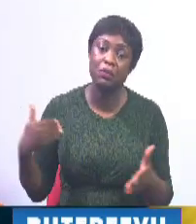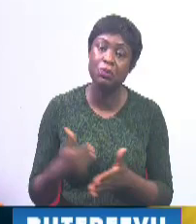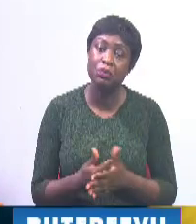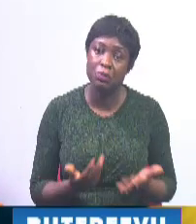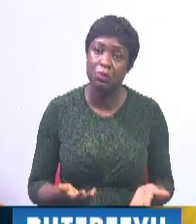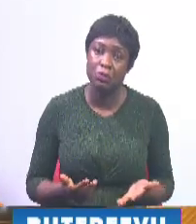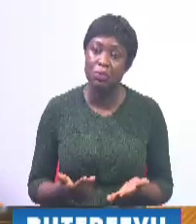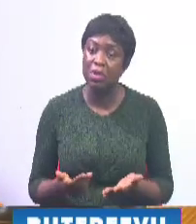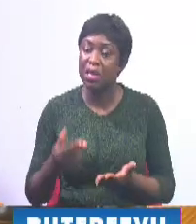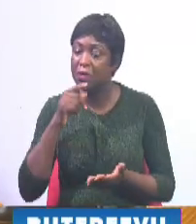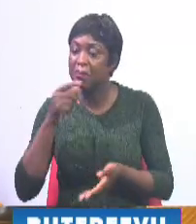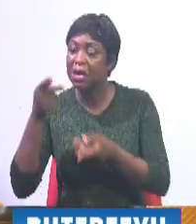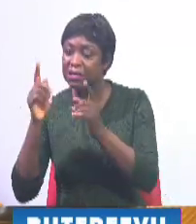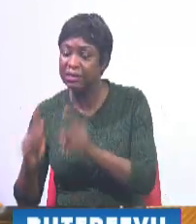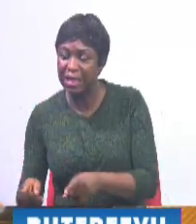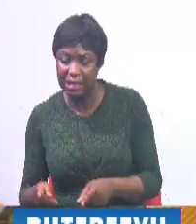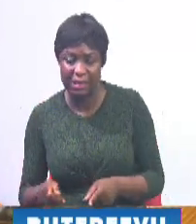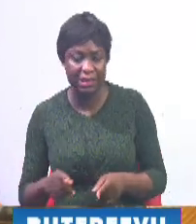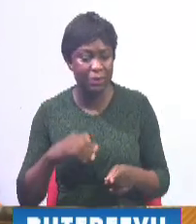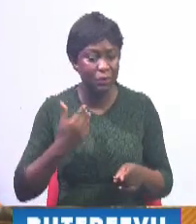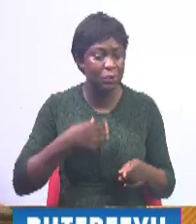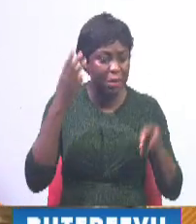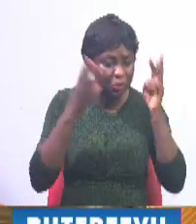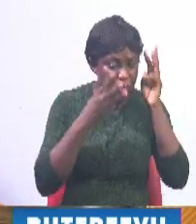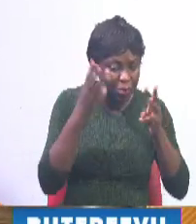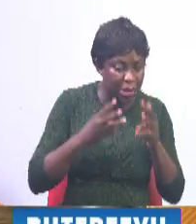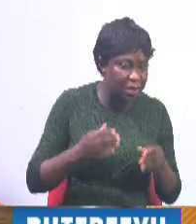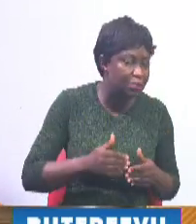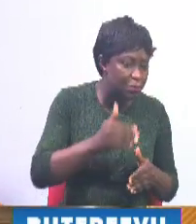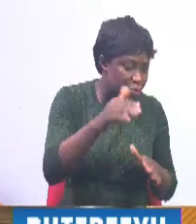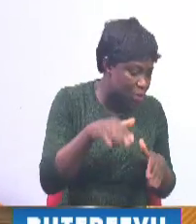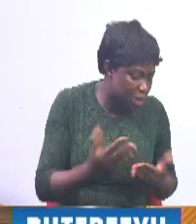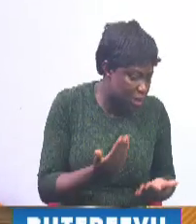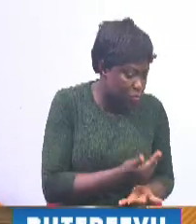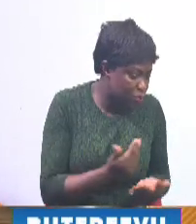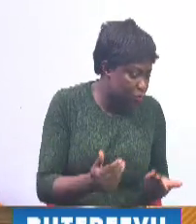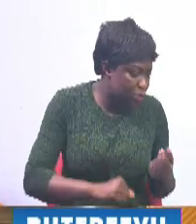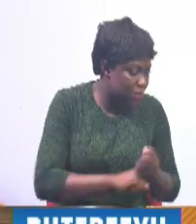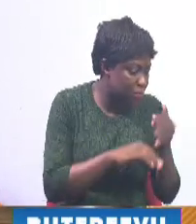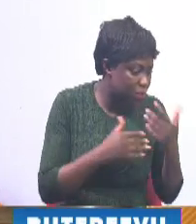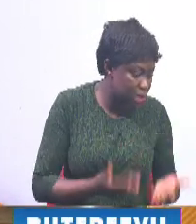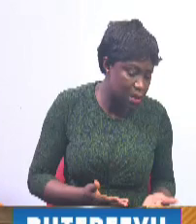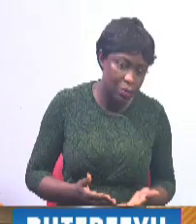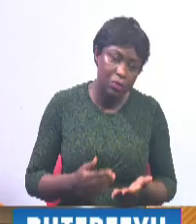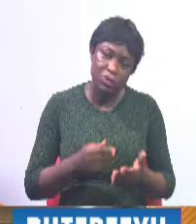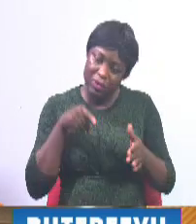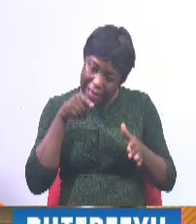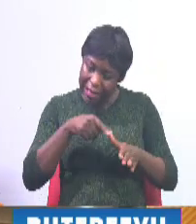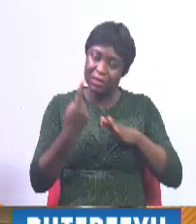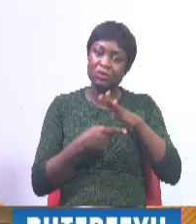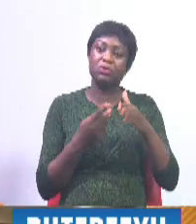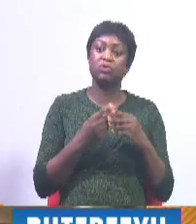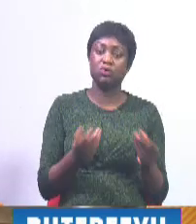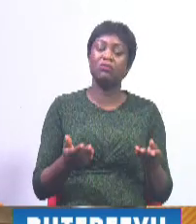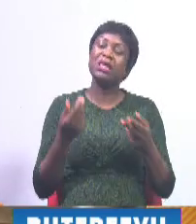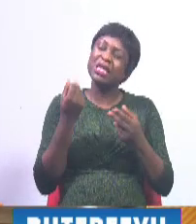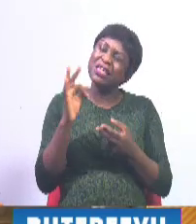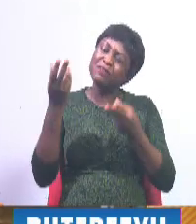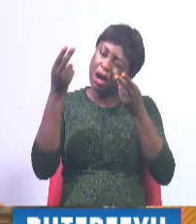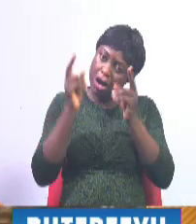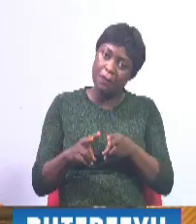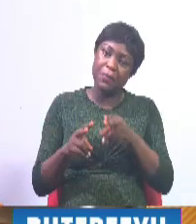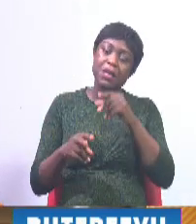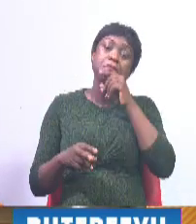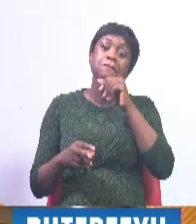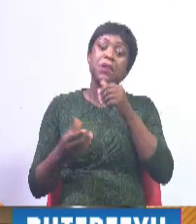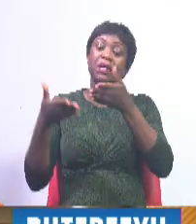bano bagenda kusoma batya bagenda kubeerawo batya ebibye twagala okuziyiza nti singa kijja ng'omwami asoose okufa omukyala